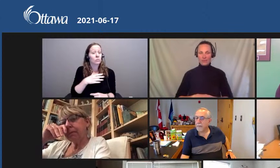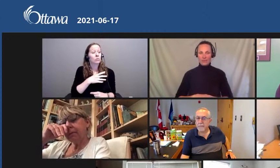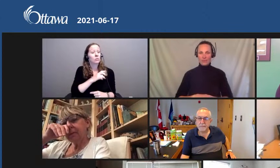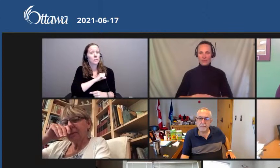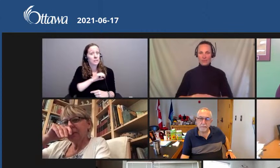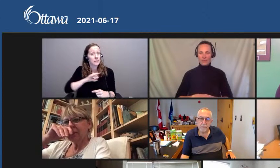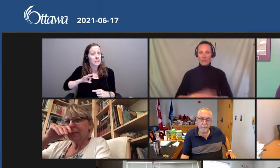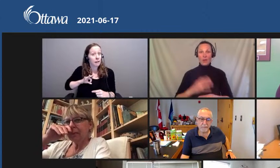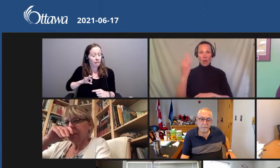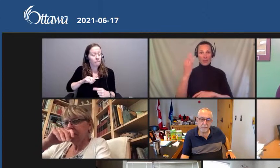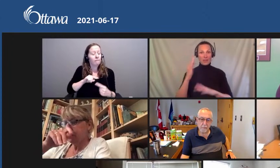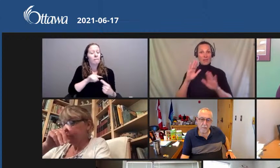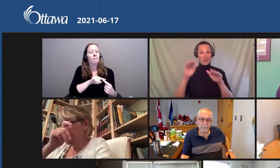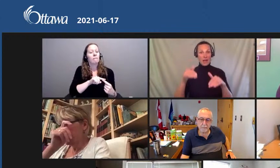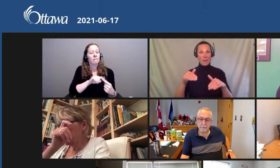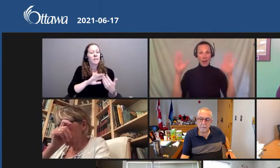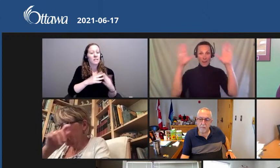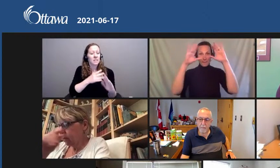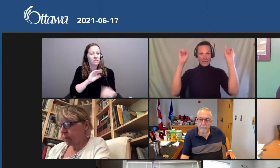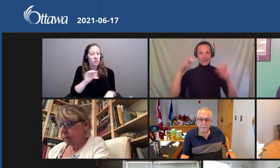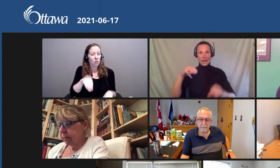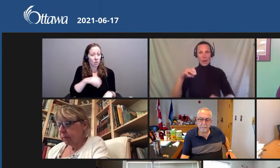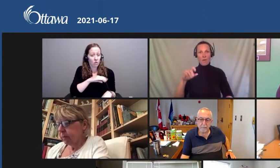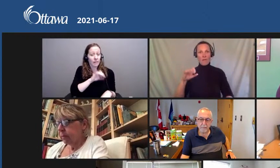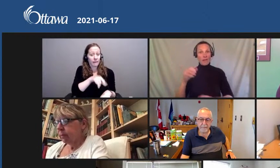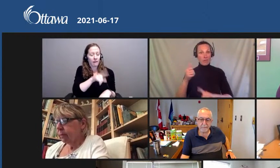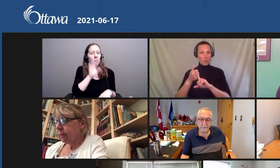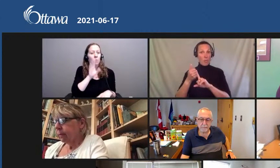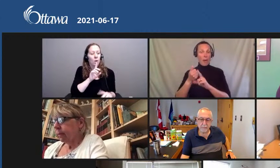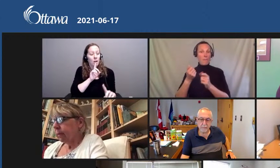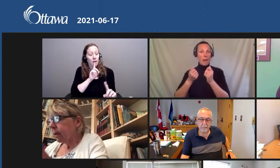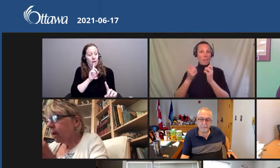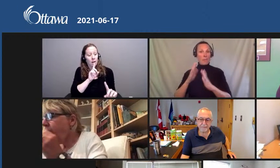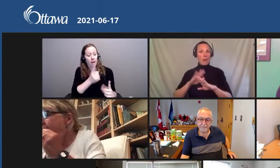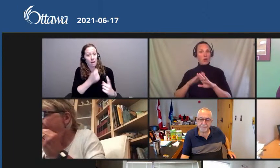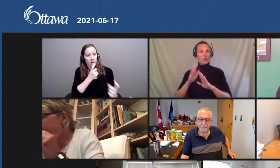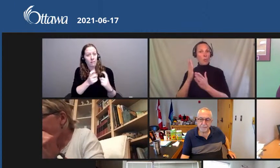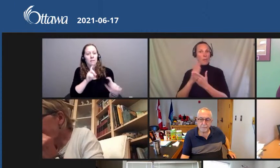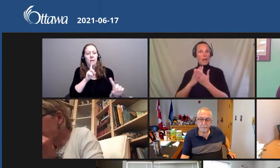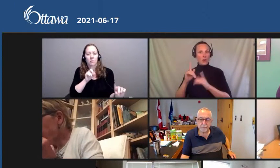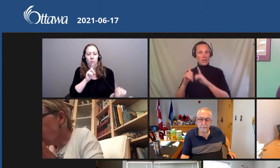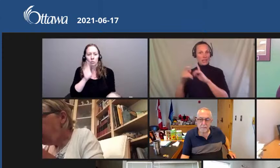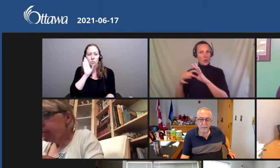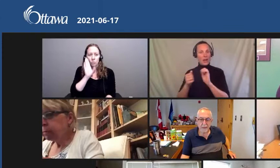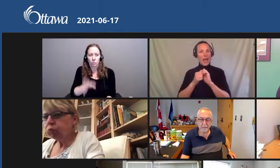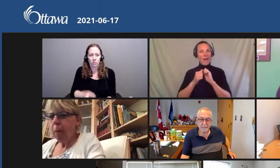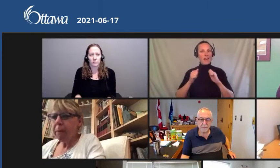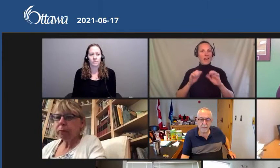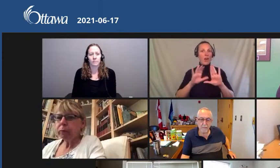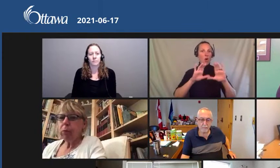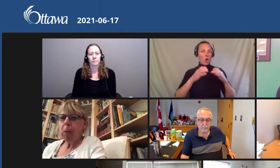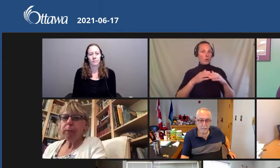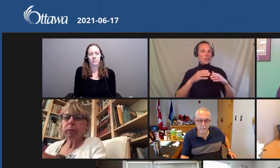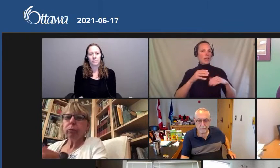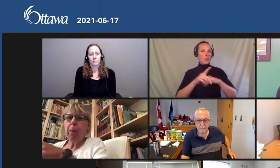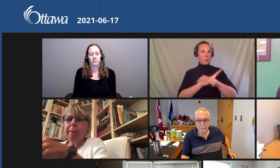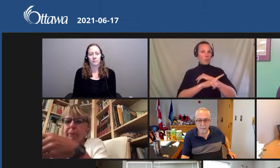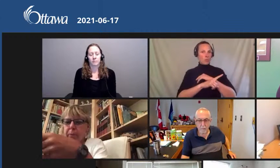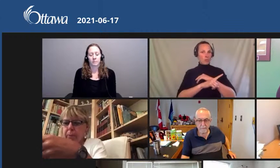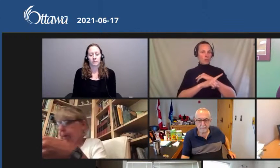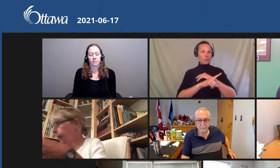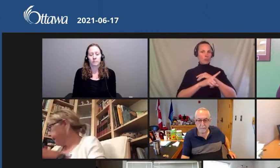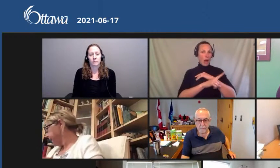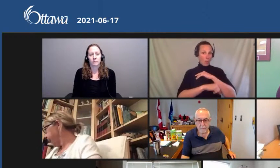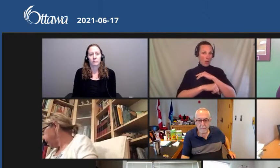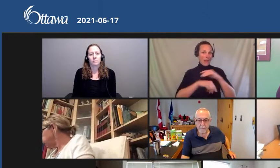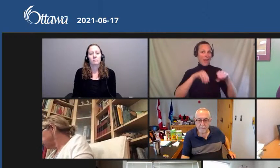les présentations, Président Moffatt animera une période de questions en compagnie des membres du conseil municipal et de leurs employés. 15 minutes after